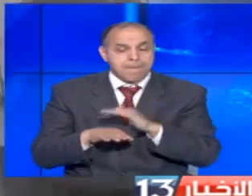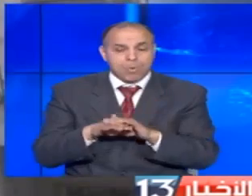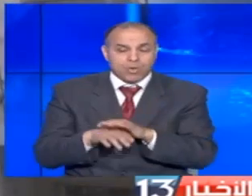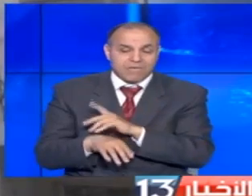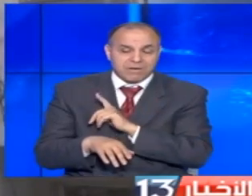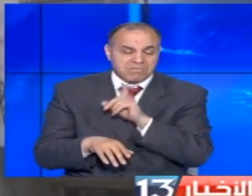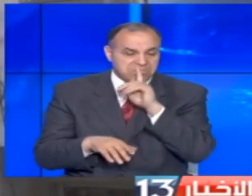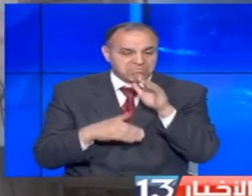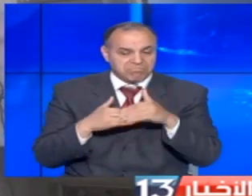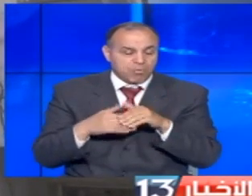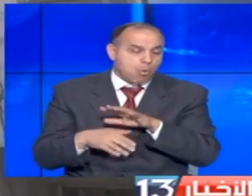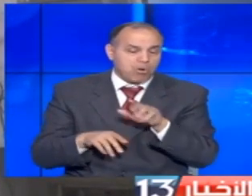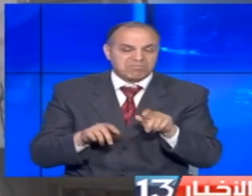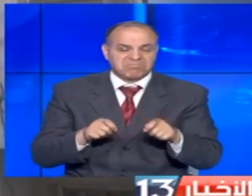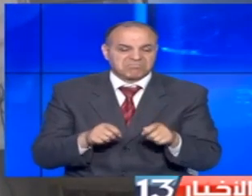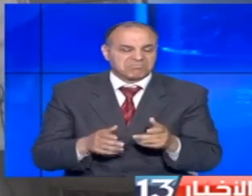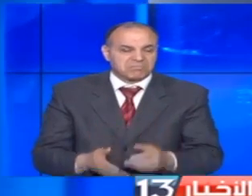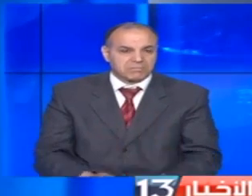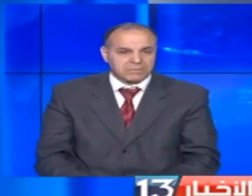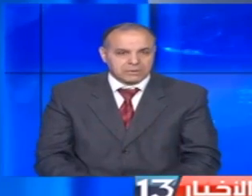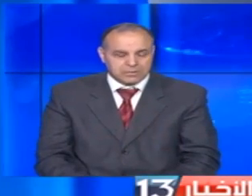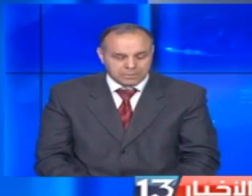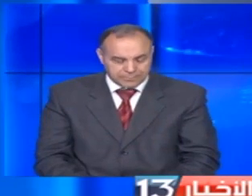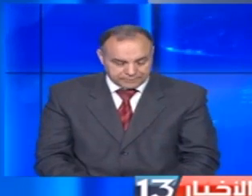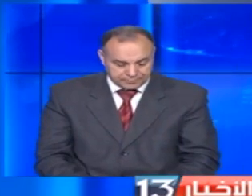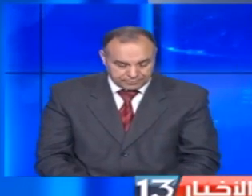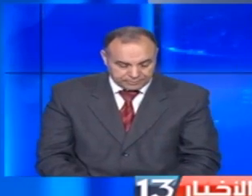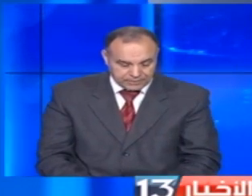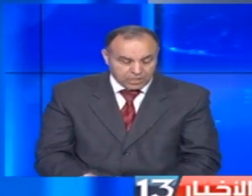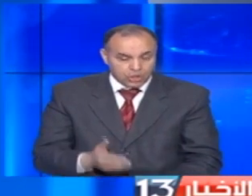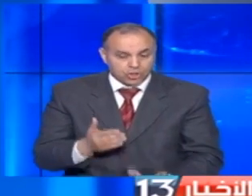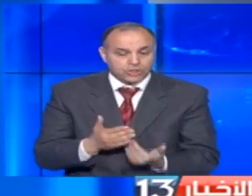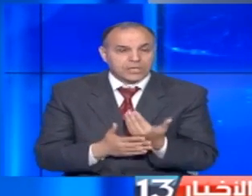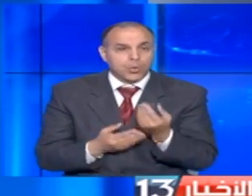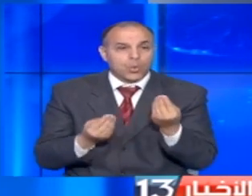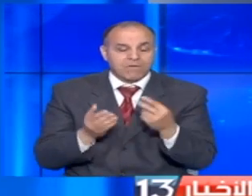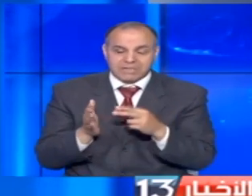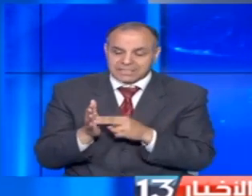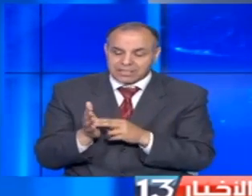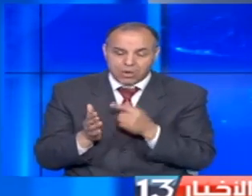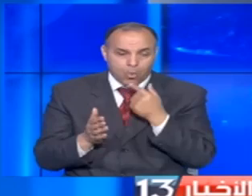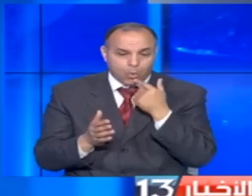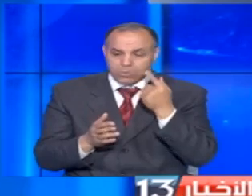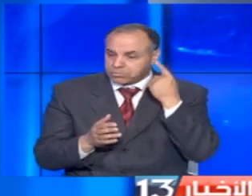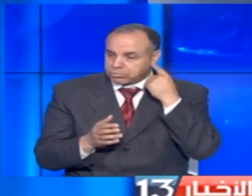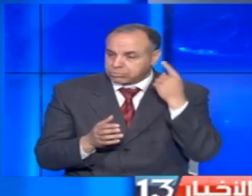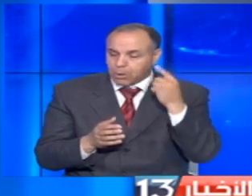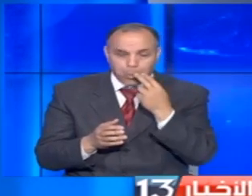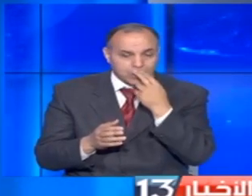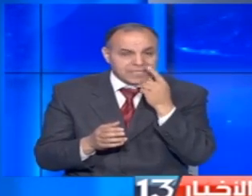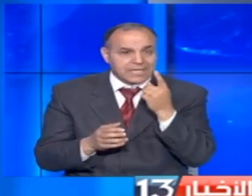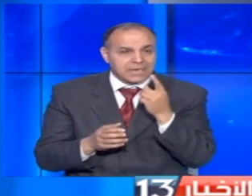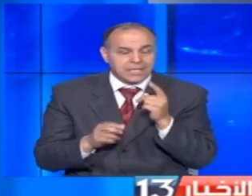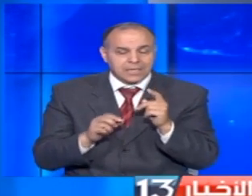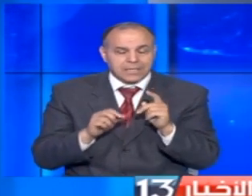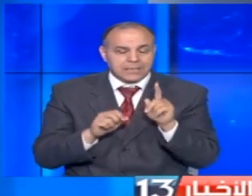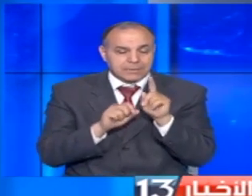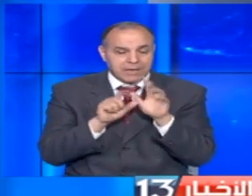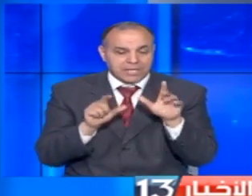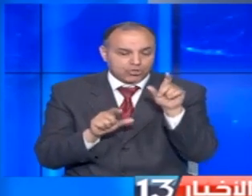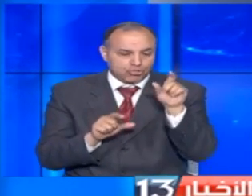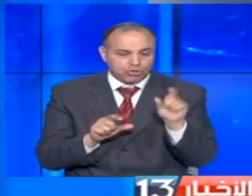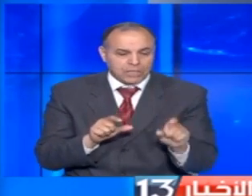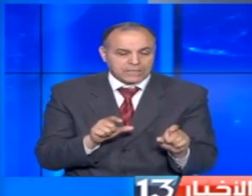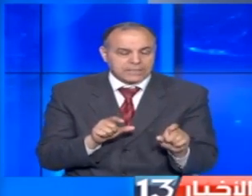الفلسطينيه برمتها في جديد الوضع في سوريا افادت مصادر امنيه ان 17